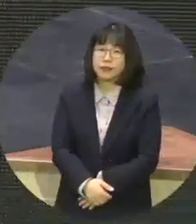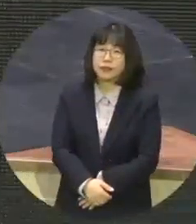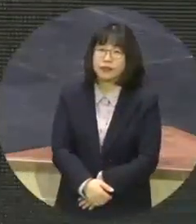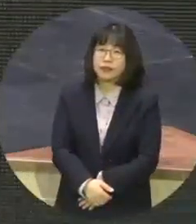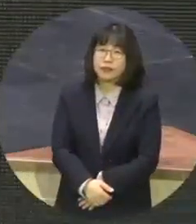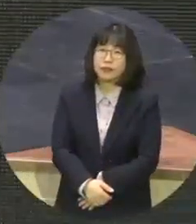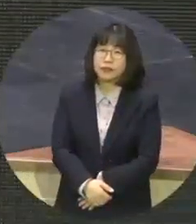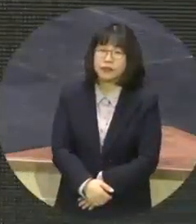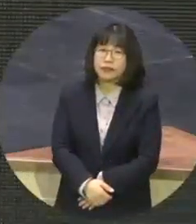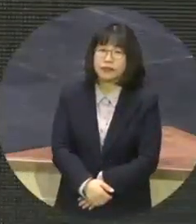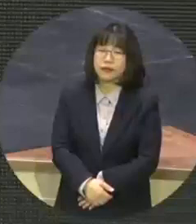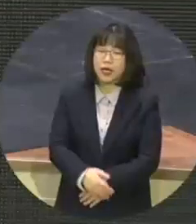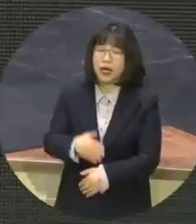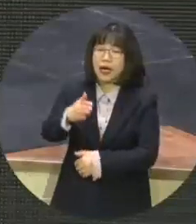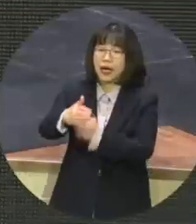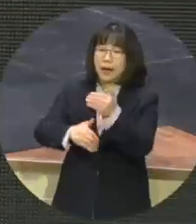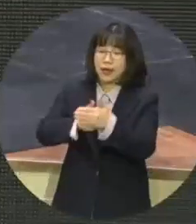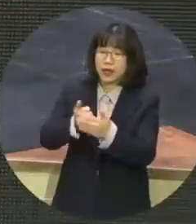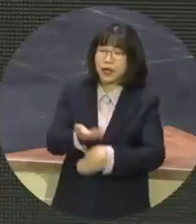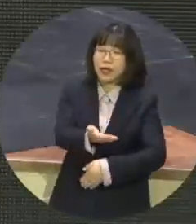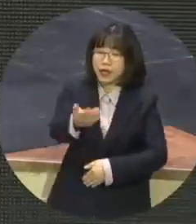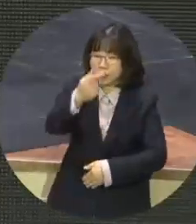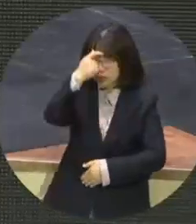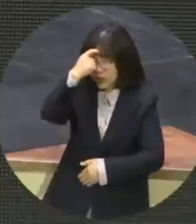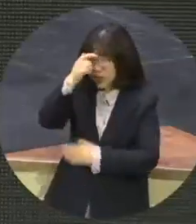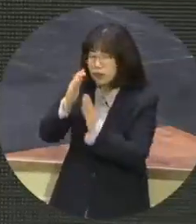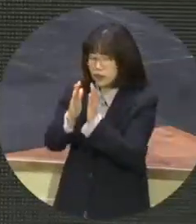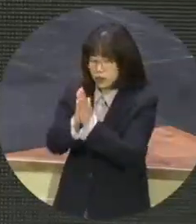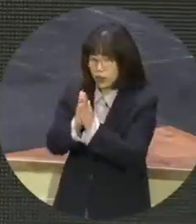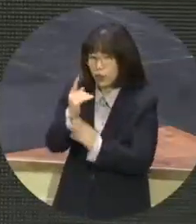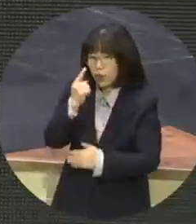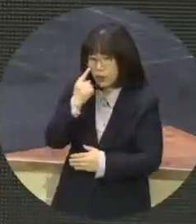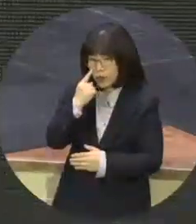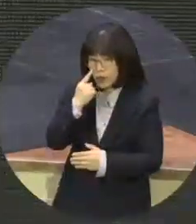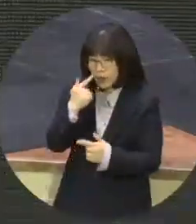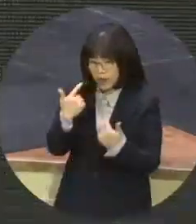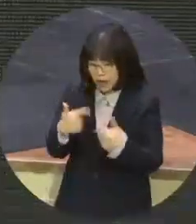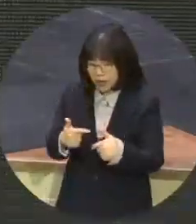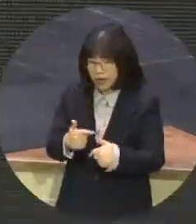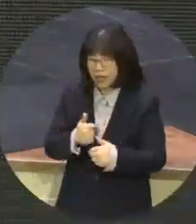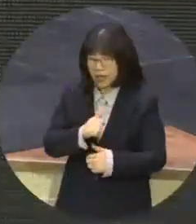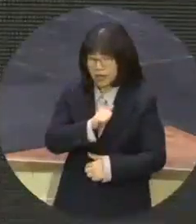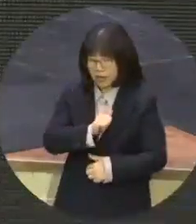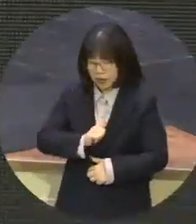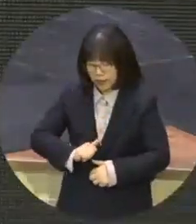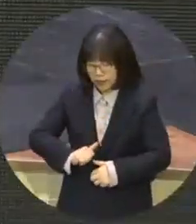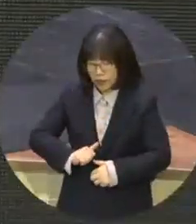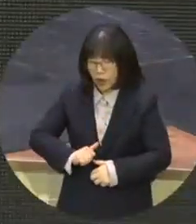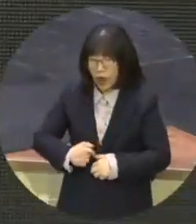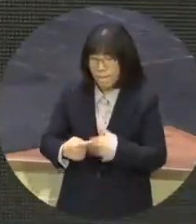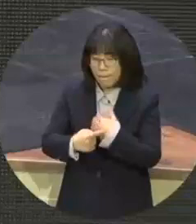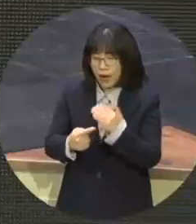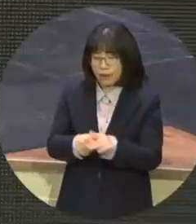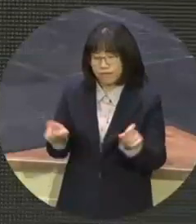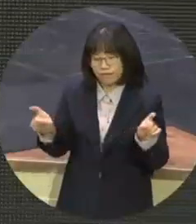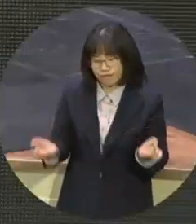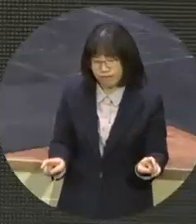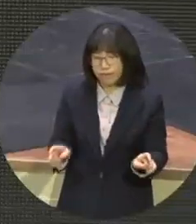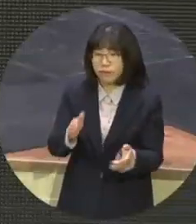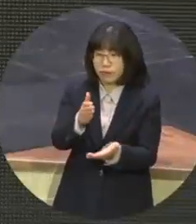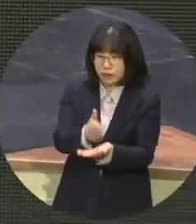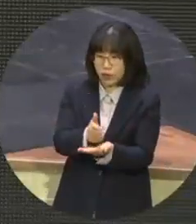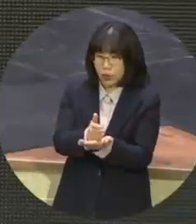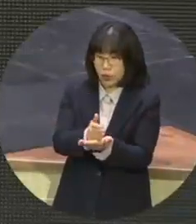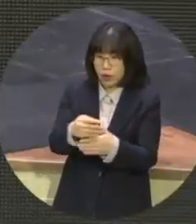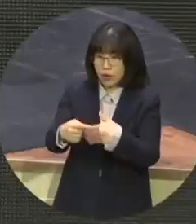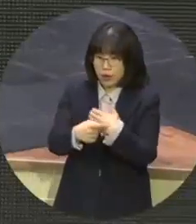하나님께서요, 여러분, 이런 마음을 달라고 기도해 보시길 바랍니다. 두 마음 품으면 안 돼요. 그리고